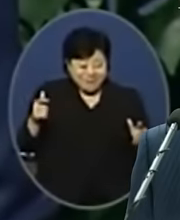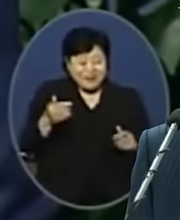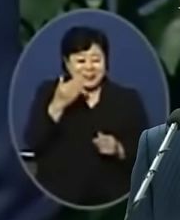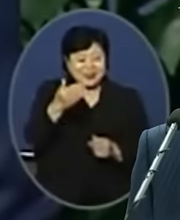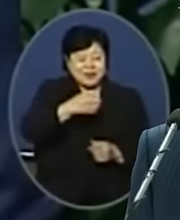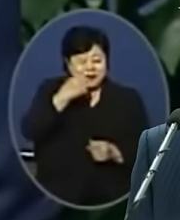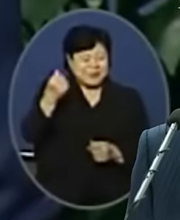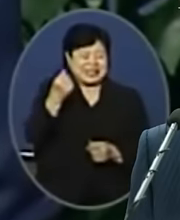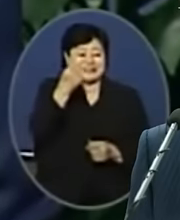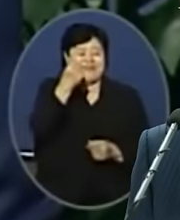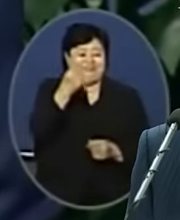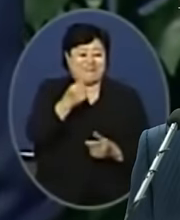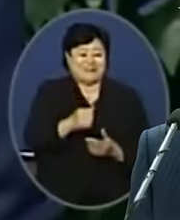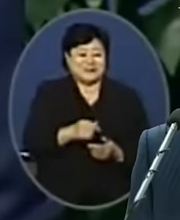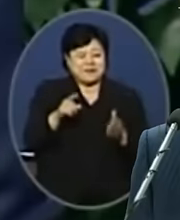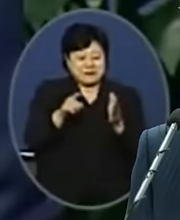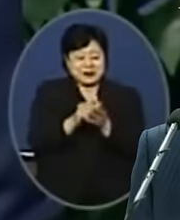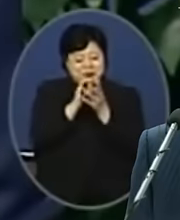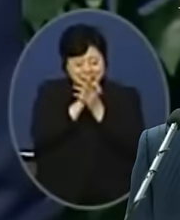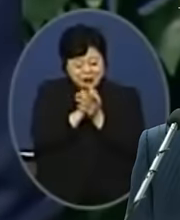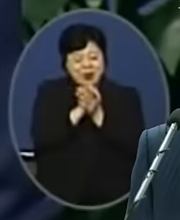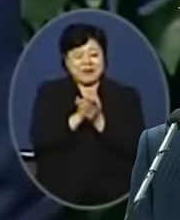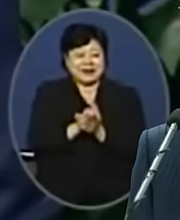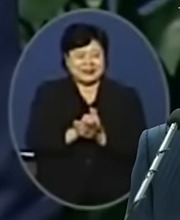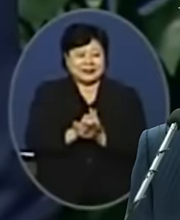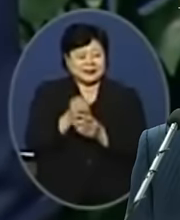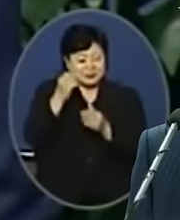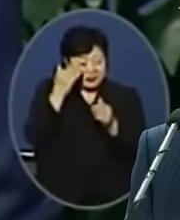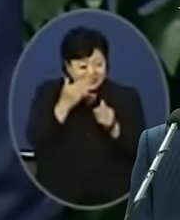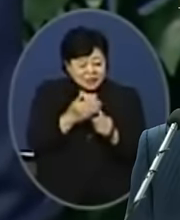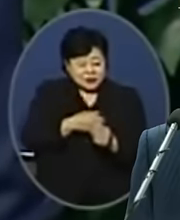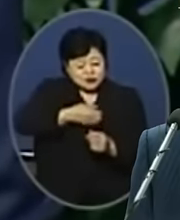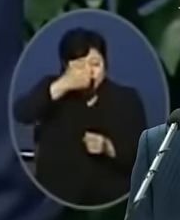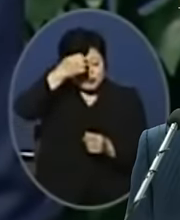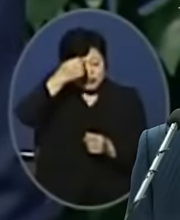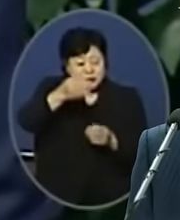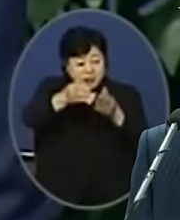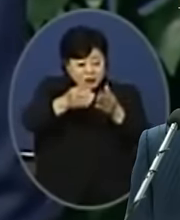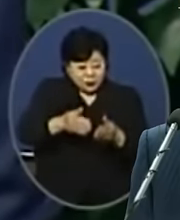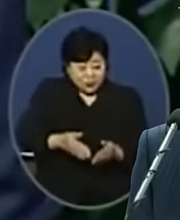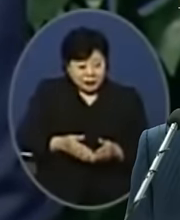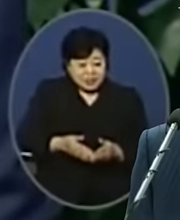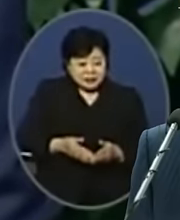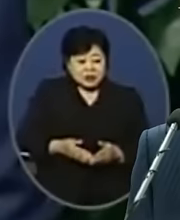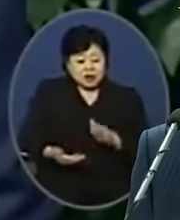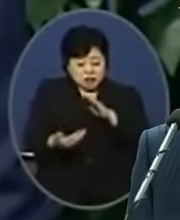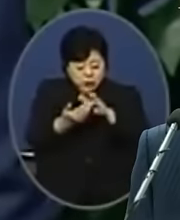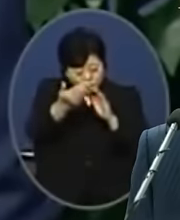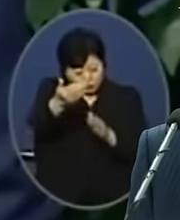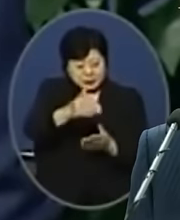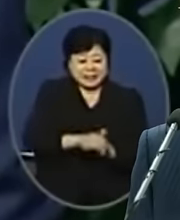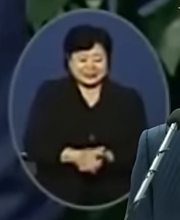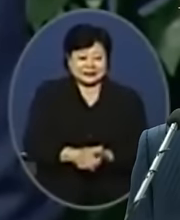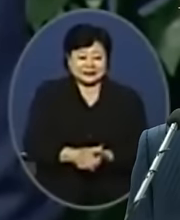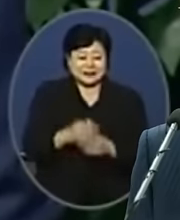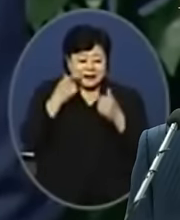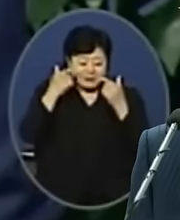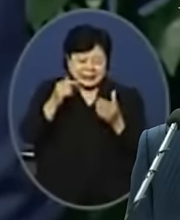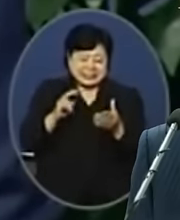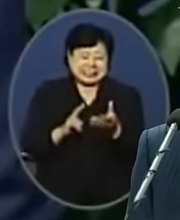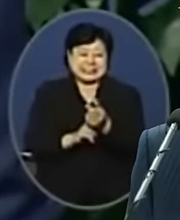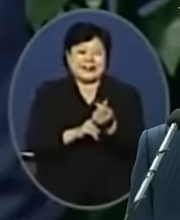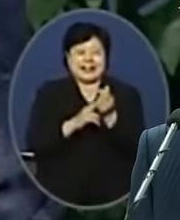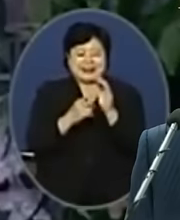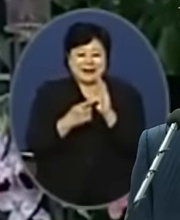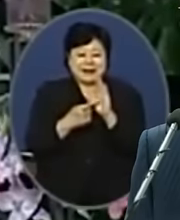여러분이 꿈을 가지고 믿고 기도하고 하면 성령이 그 꿈을 통해서 역사하는 것입니다. 반드시 기적이